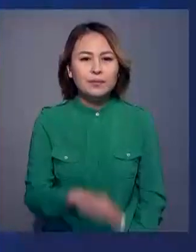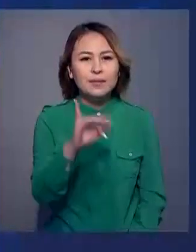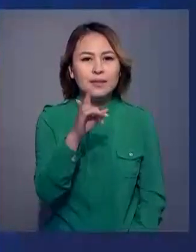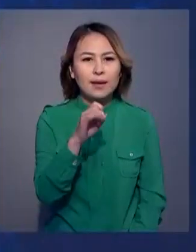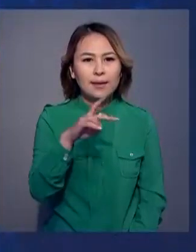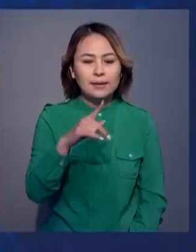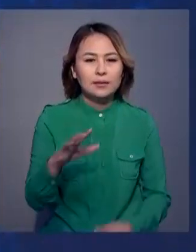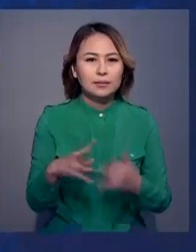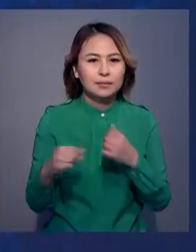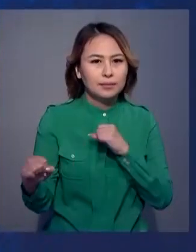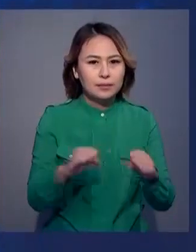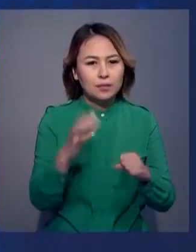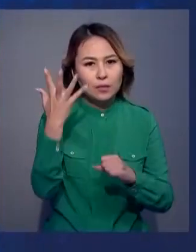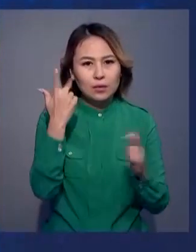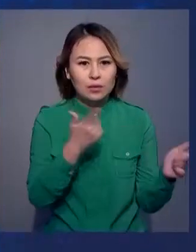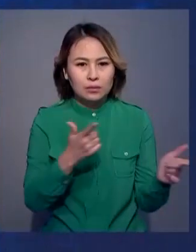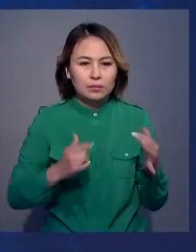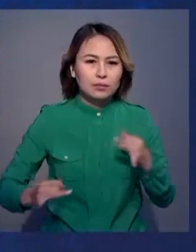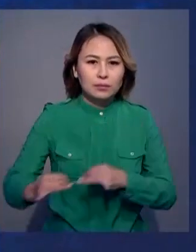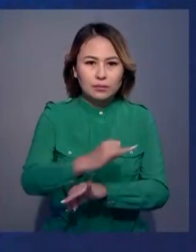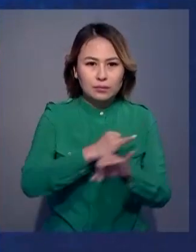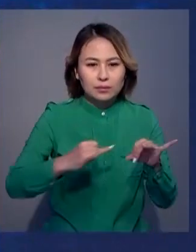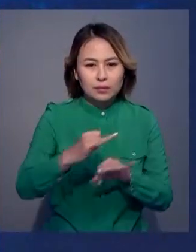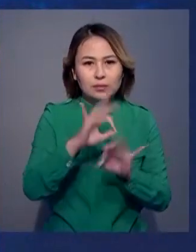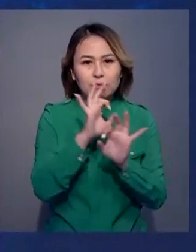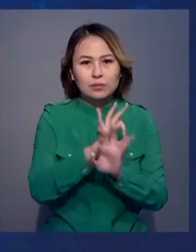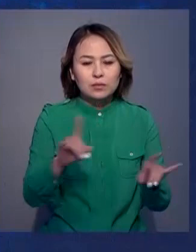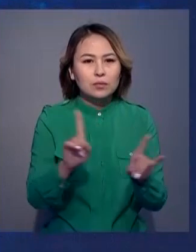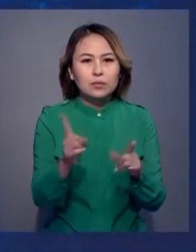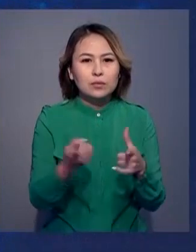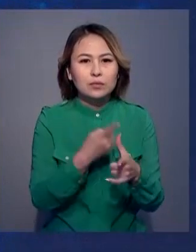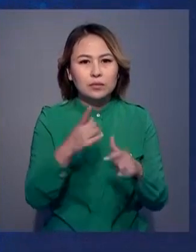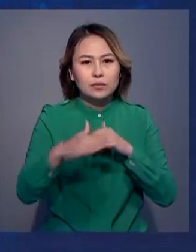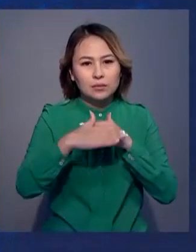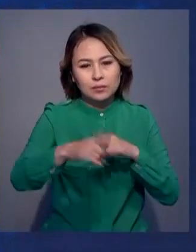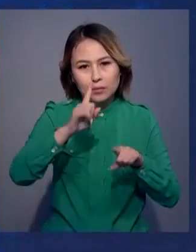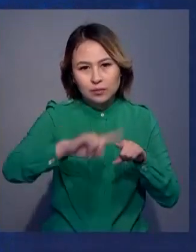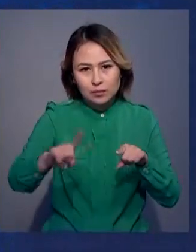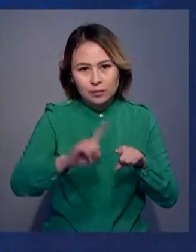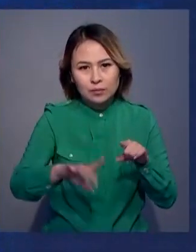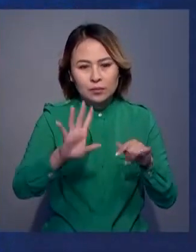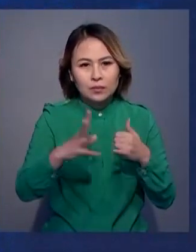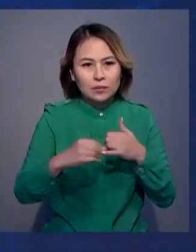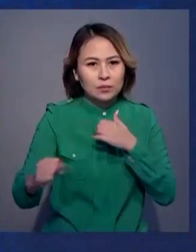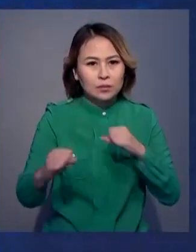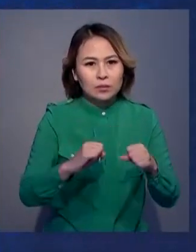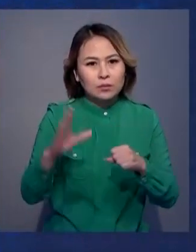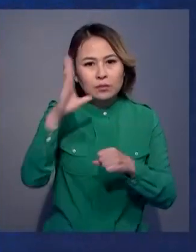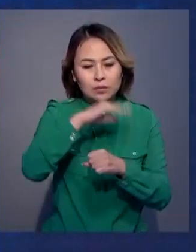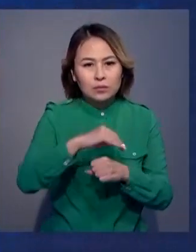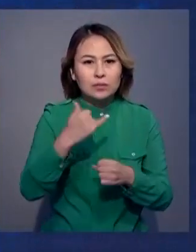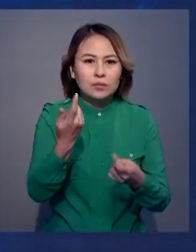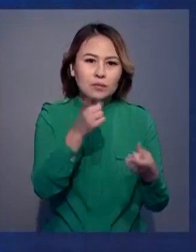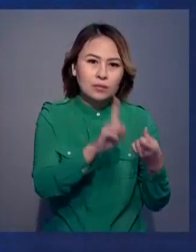Израиль зілзалаға дайындық шараларын пысықтап жатыр. Сейсмологтардың болжамынша елде жақын арада жойқын жер сілкінісі болуы